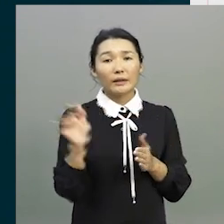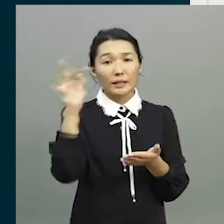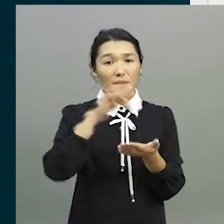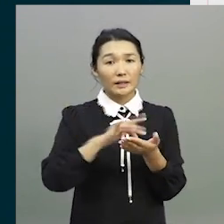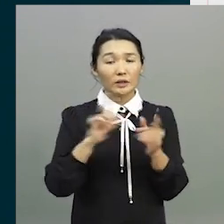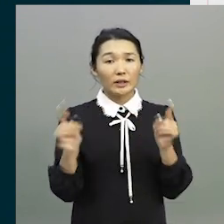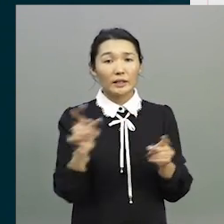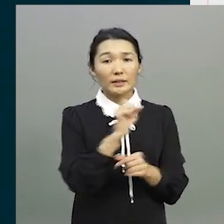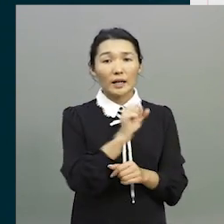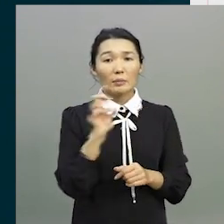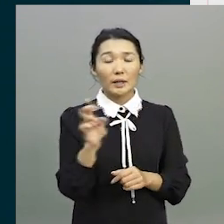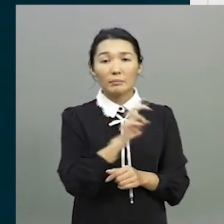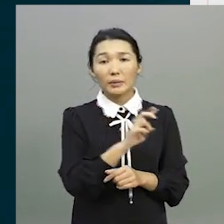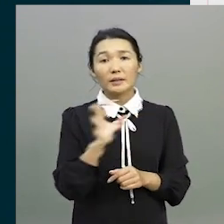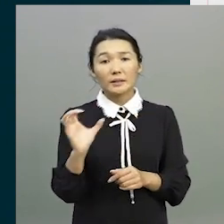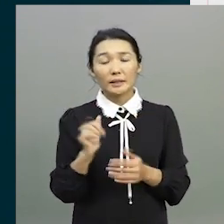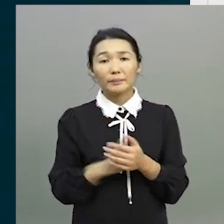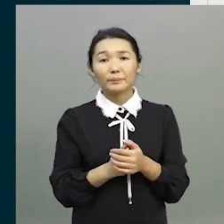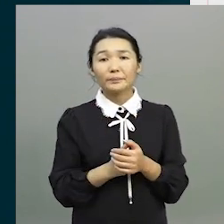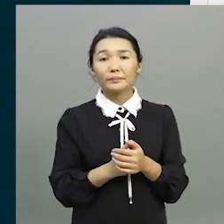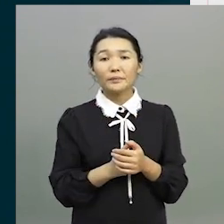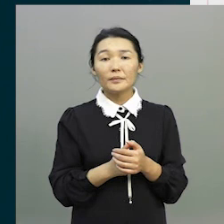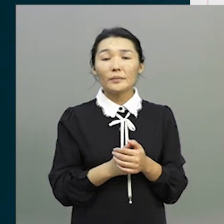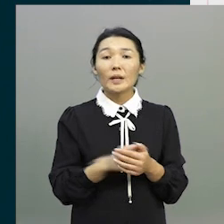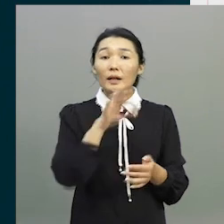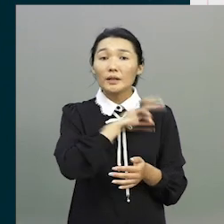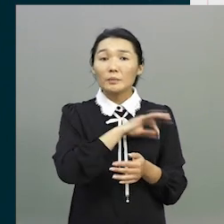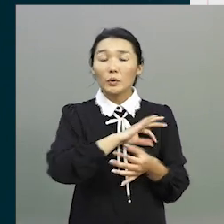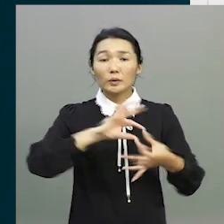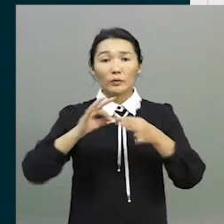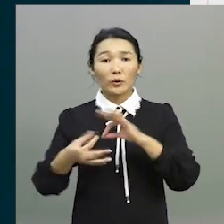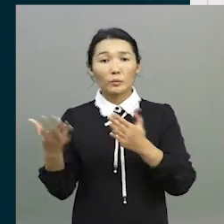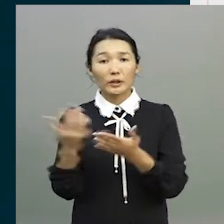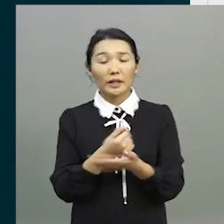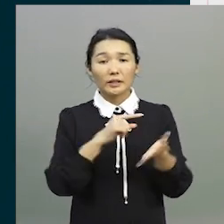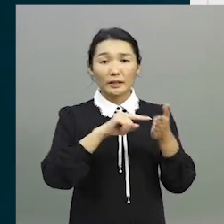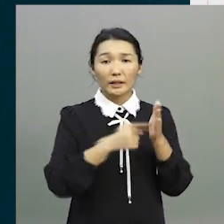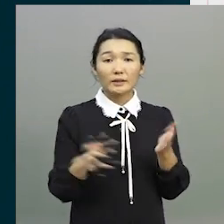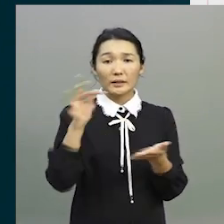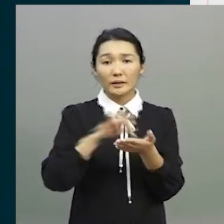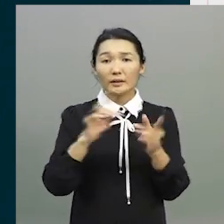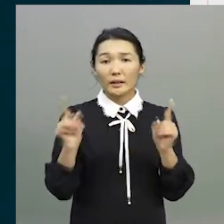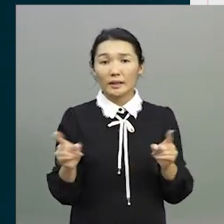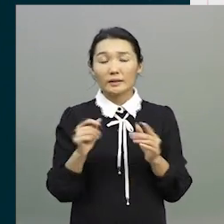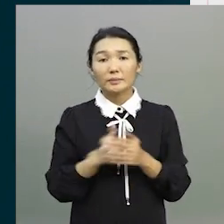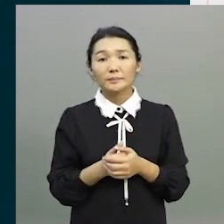был использован для этого формулу нахождения координат середины отрезка